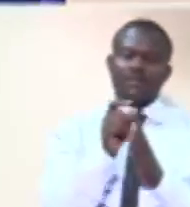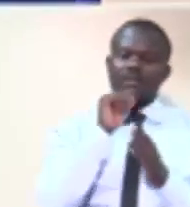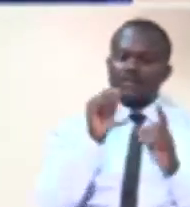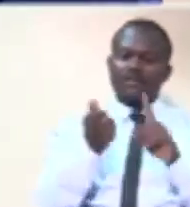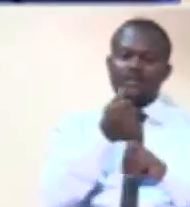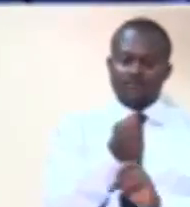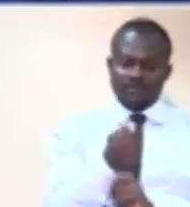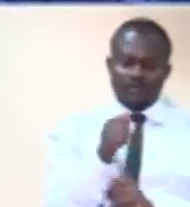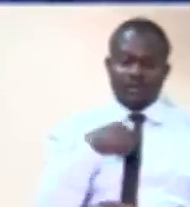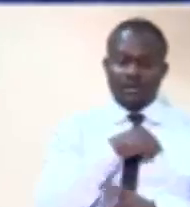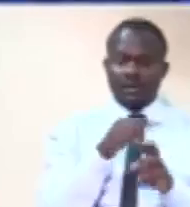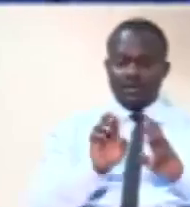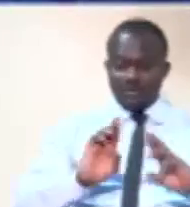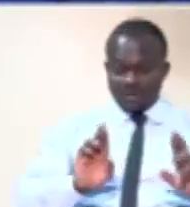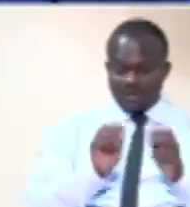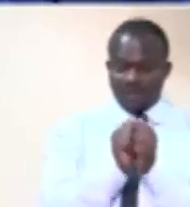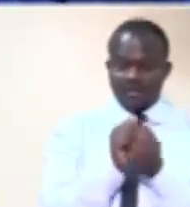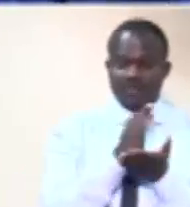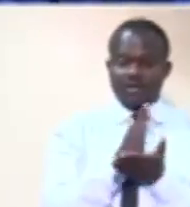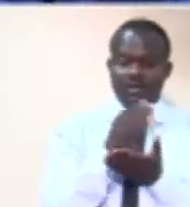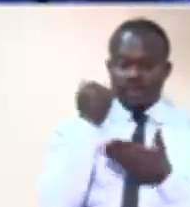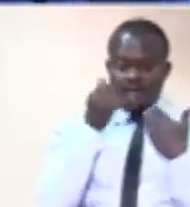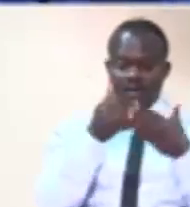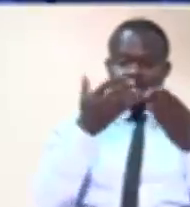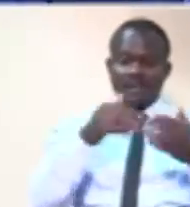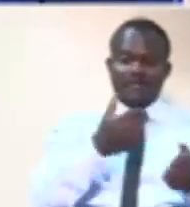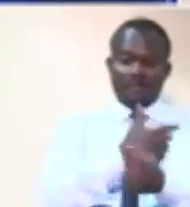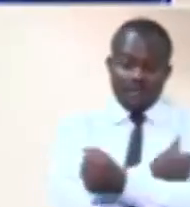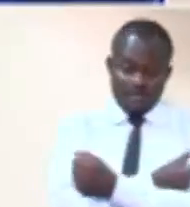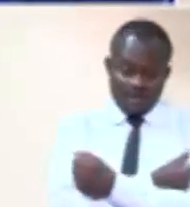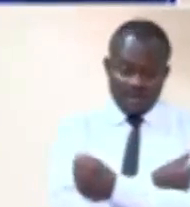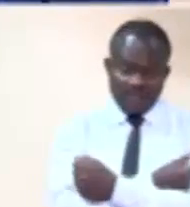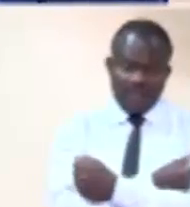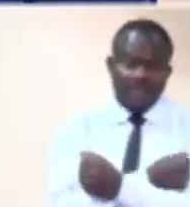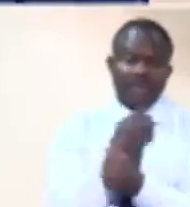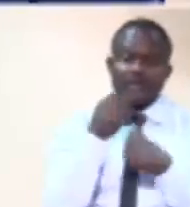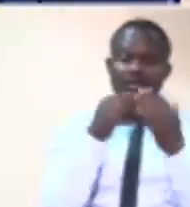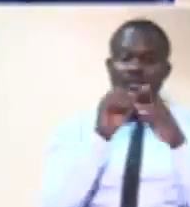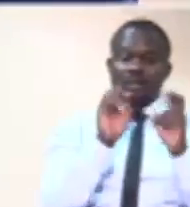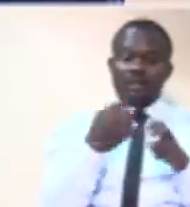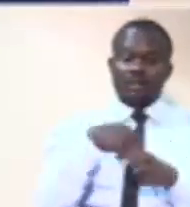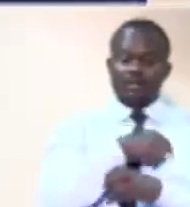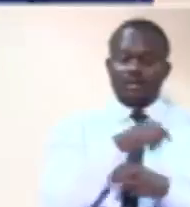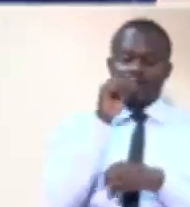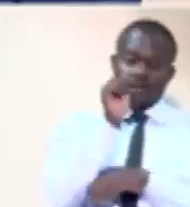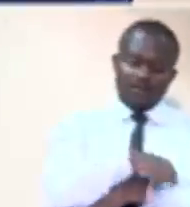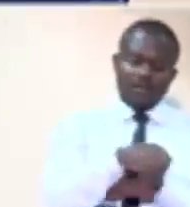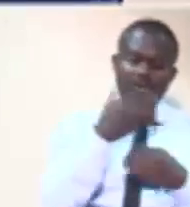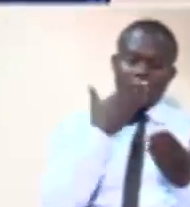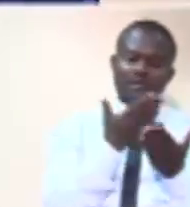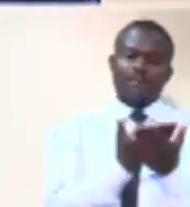Nabyiteguye buriya nibamara kunkingira ni ukuvuga ngo bizaba birushijeho kuba